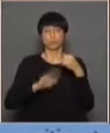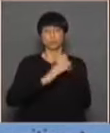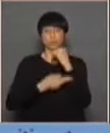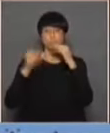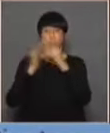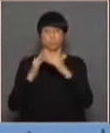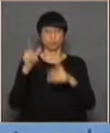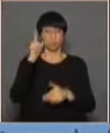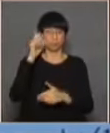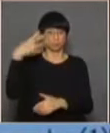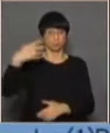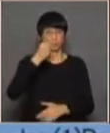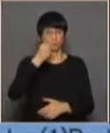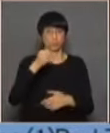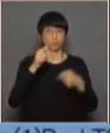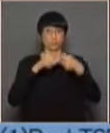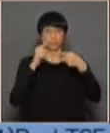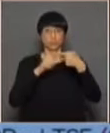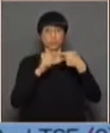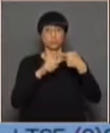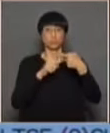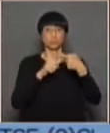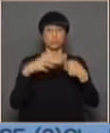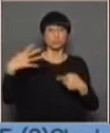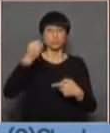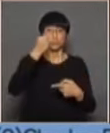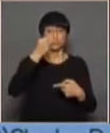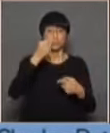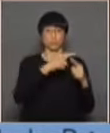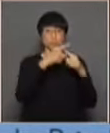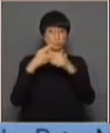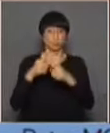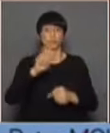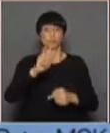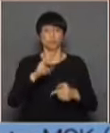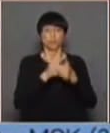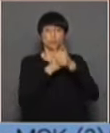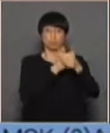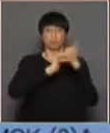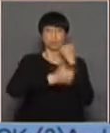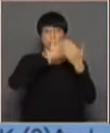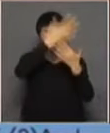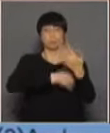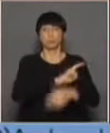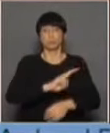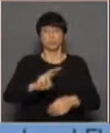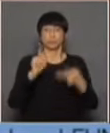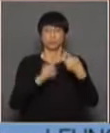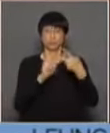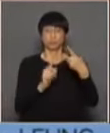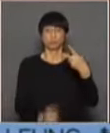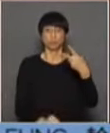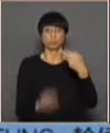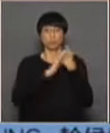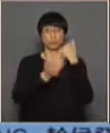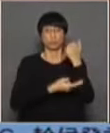法治涵盖三大原则，第一，统治者和被统治者都遵守同一法律；第二，司法独